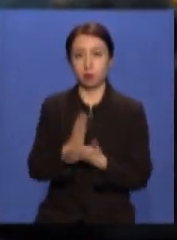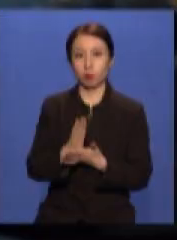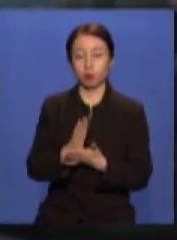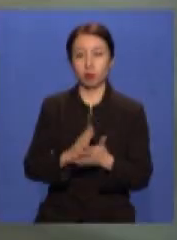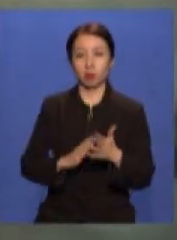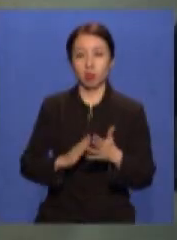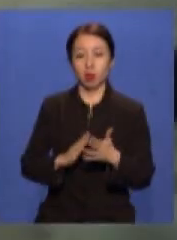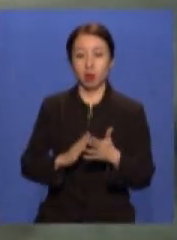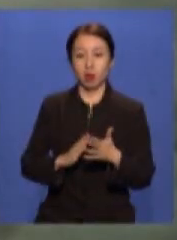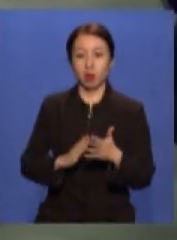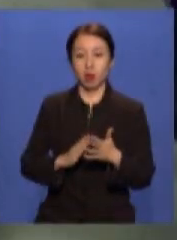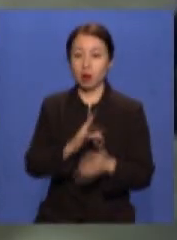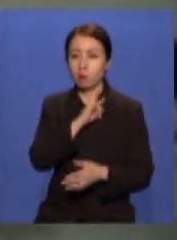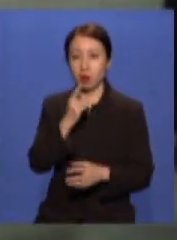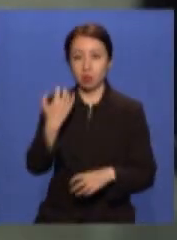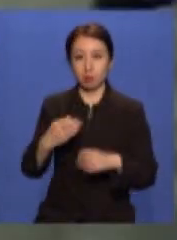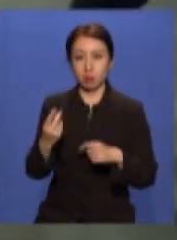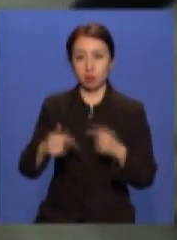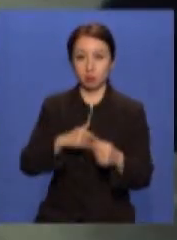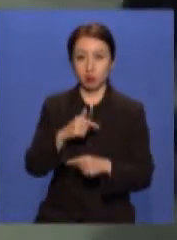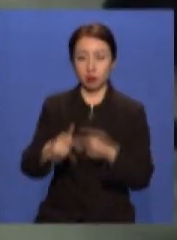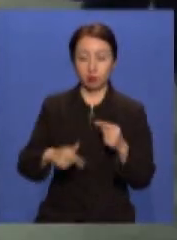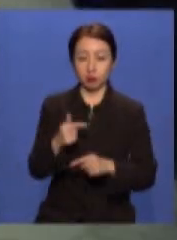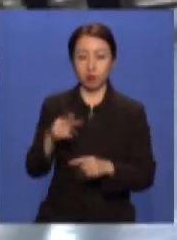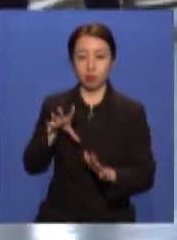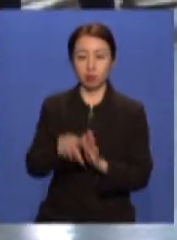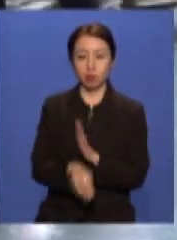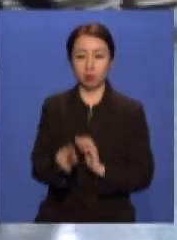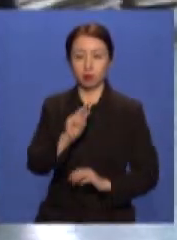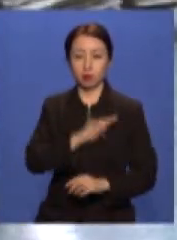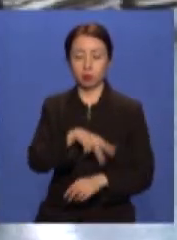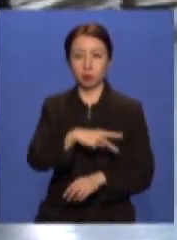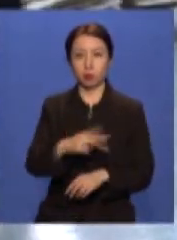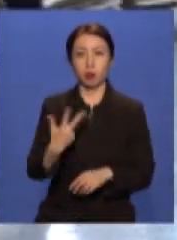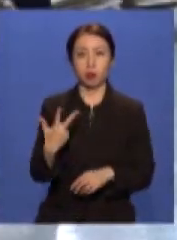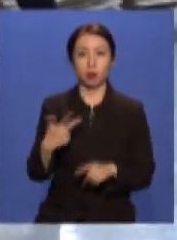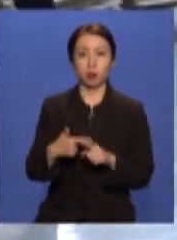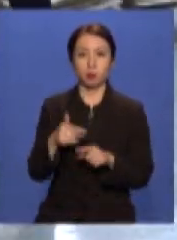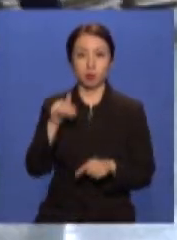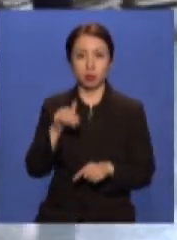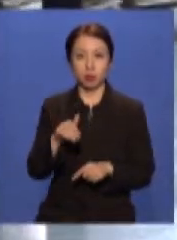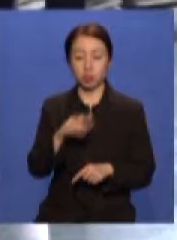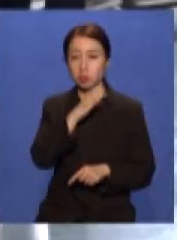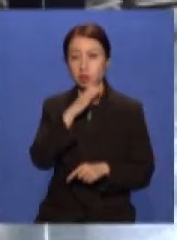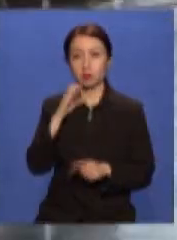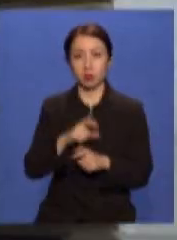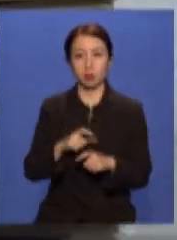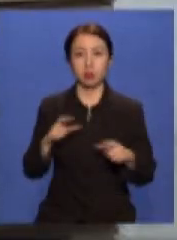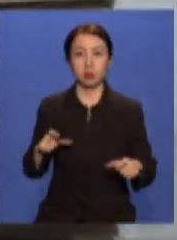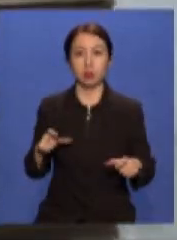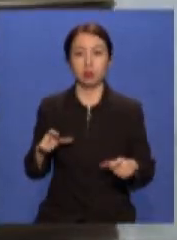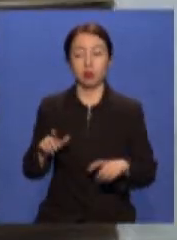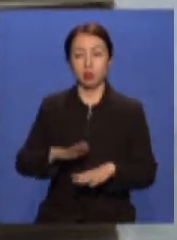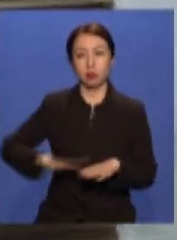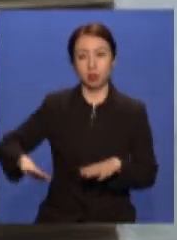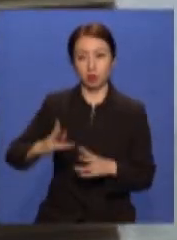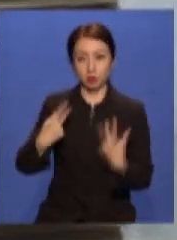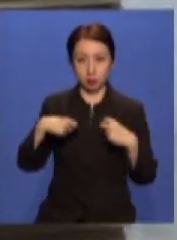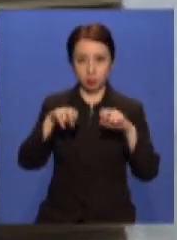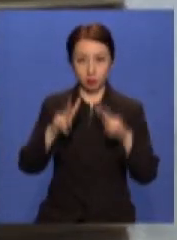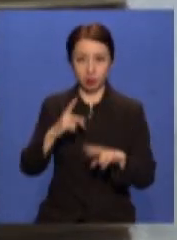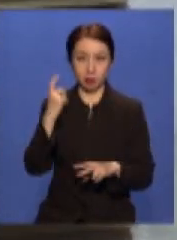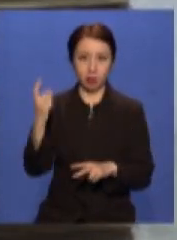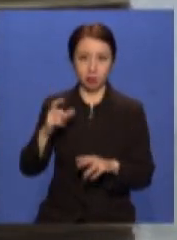пояс малого и среднего бизнеса. Дополнительно в работу вовлечены около 3500 североказахстанцев. На территории